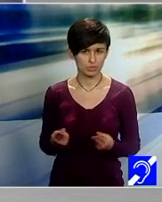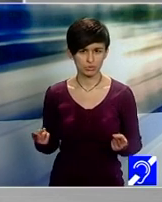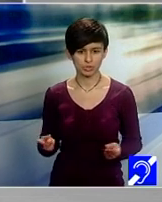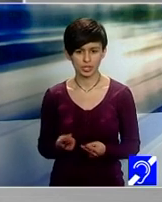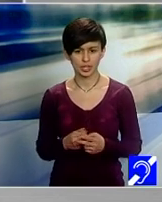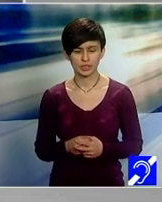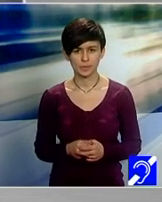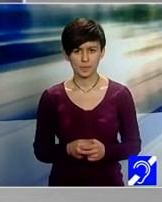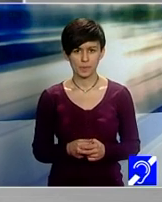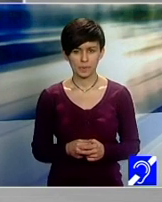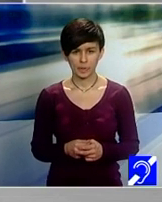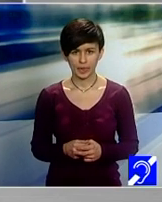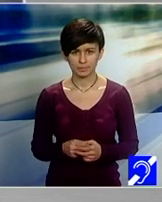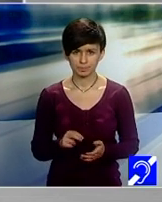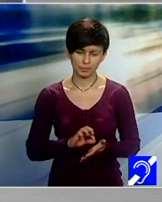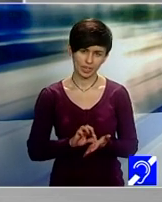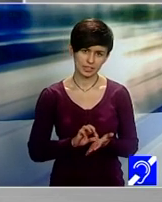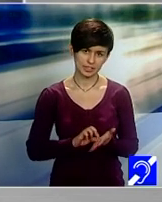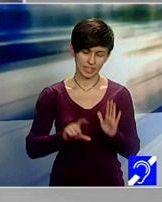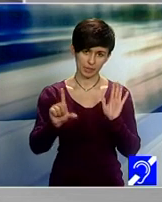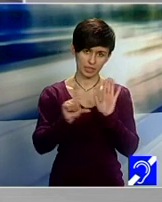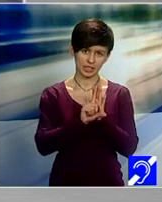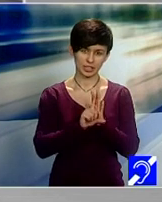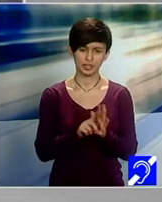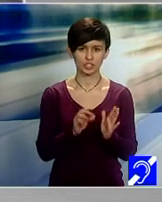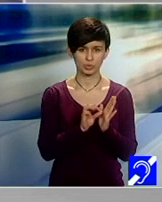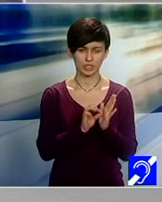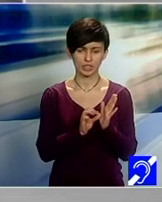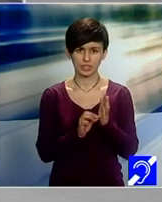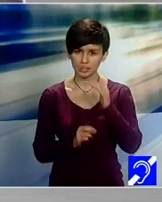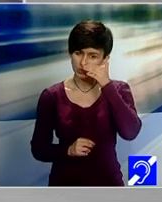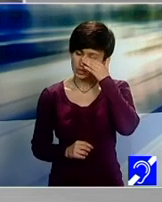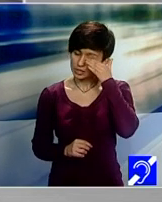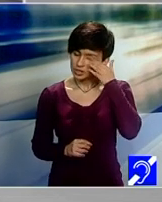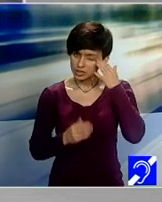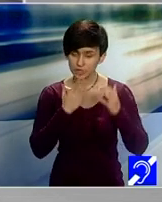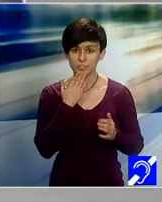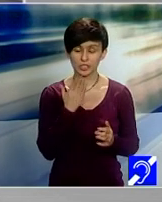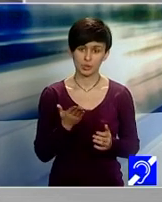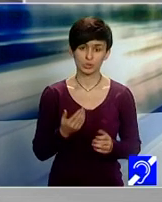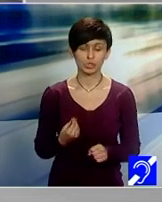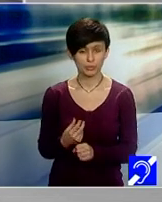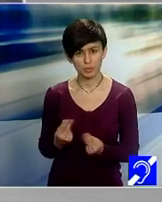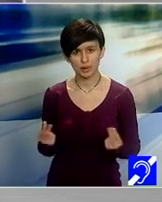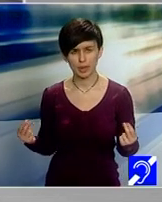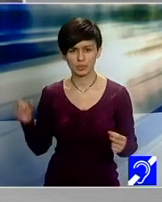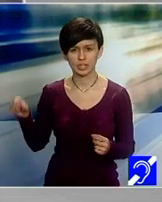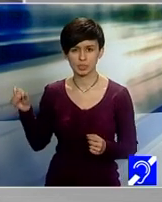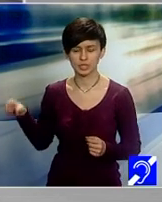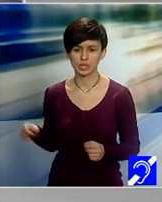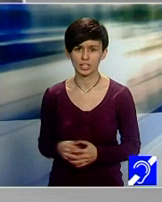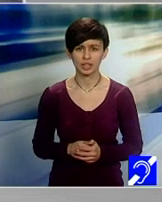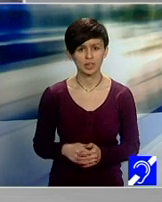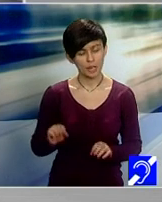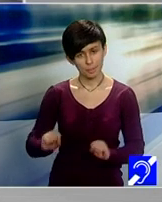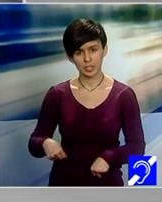lege un criteriu obiectiv de genul acesta și din start mulțumim mai multe persoane, inclusiv bănci, inclusiv consumatorii care într-adevăr se